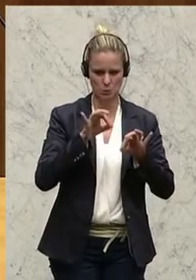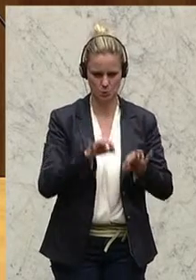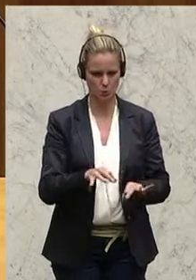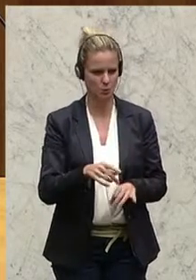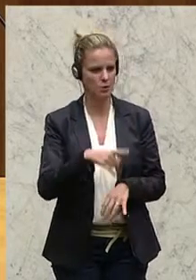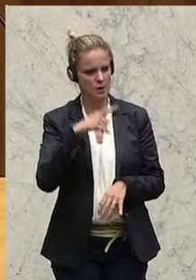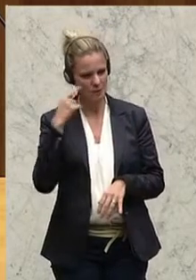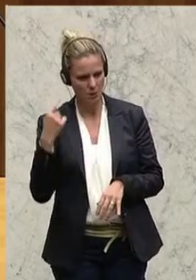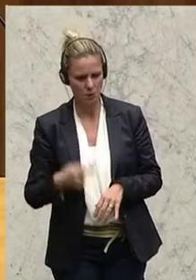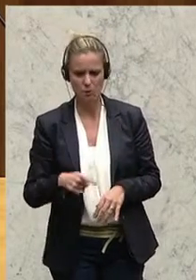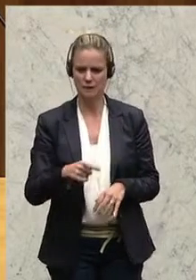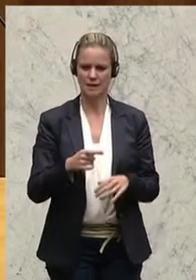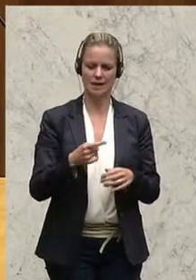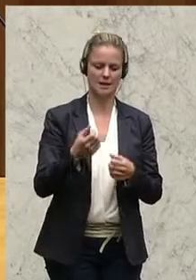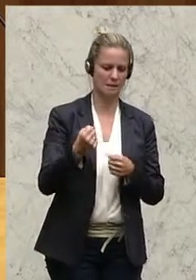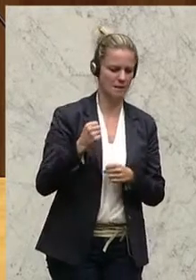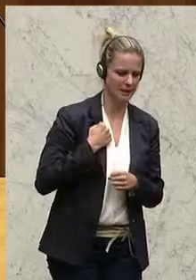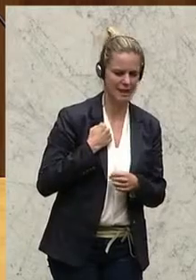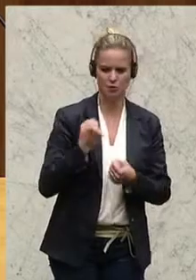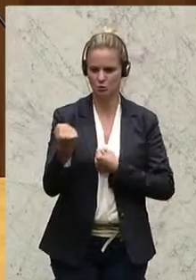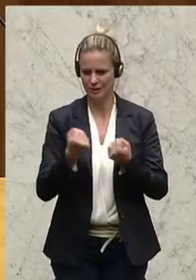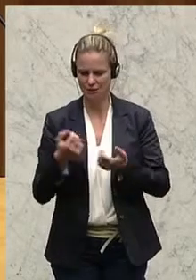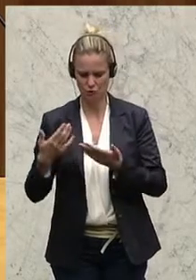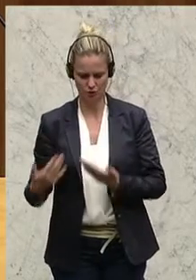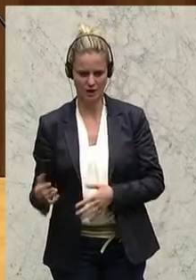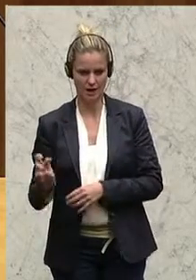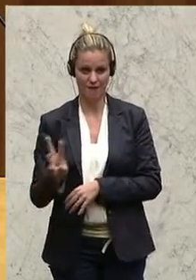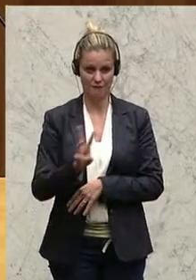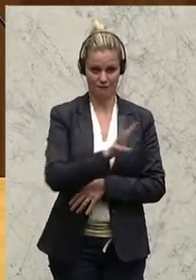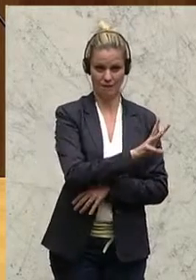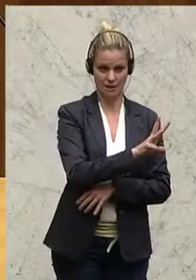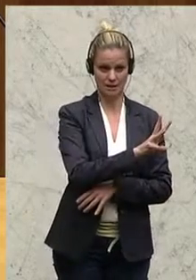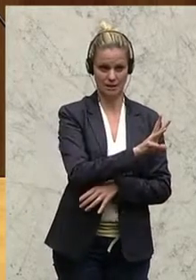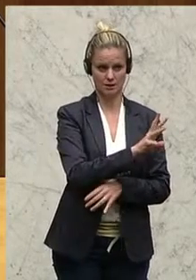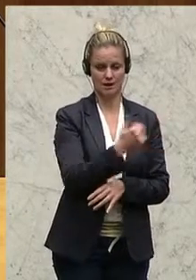politisch geschwächt. Der Westen